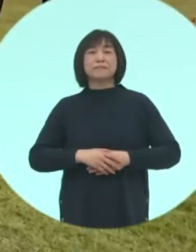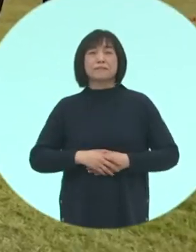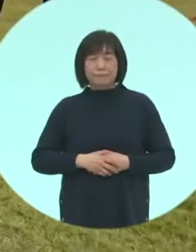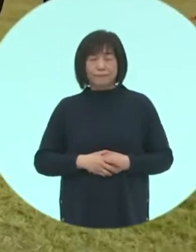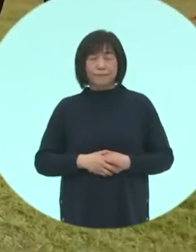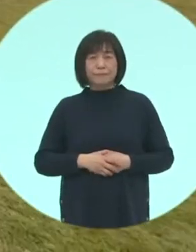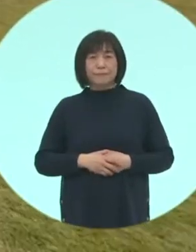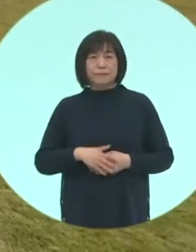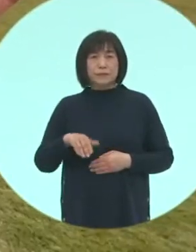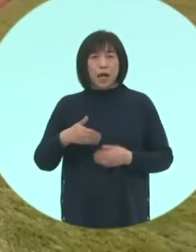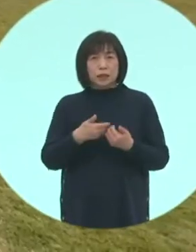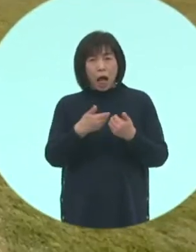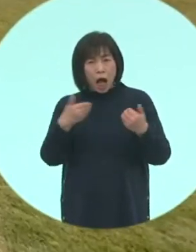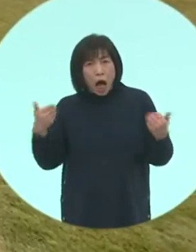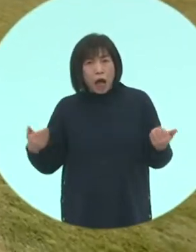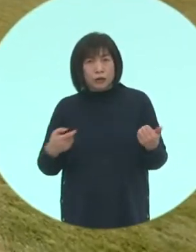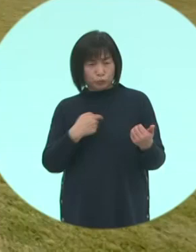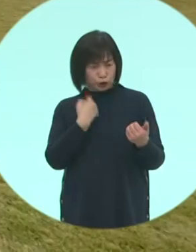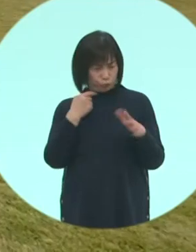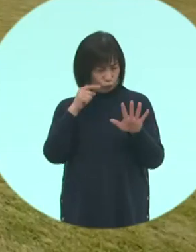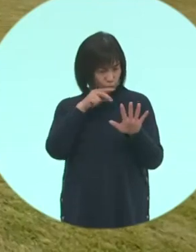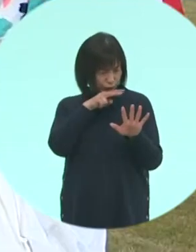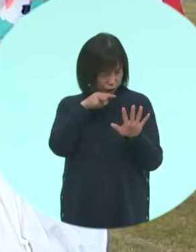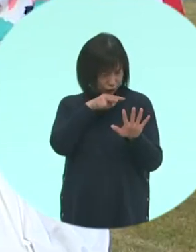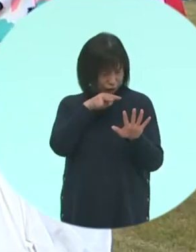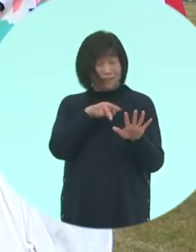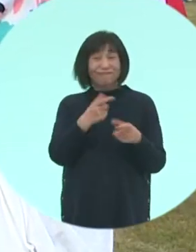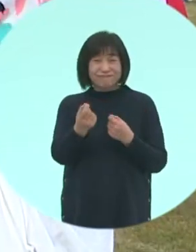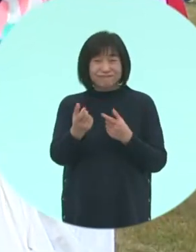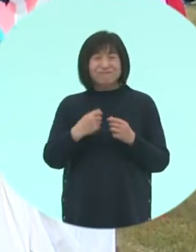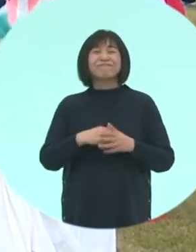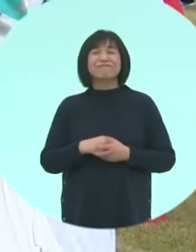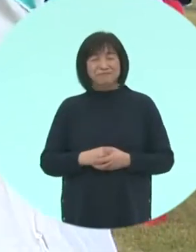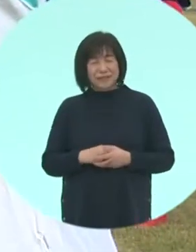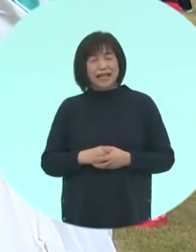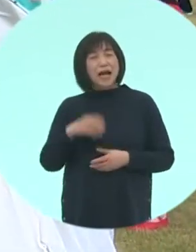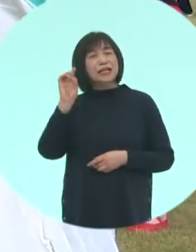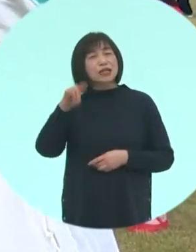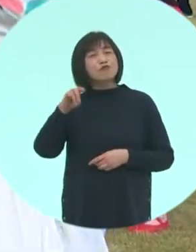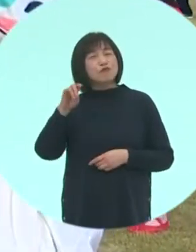久しぶりにみんな自分の指じっくり見てんじゃないのこれ。狐とうさ